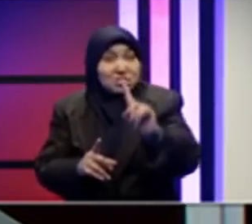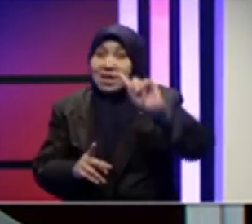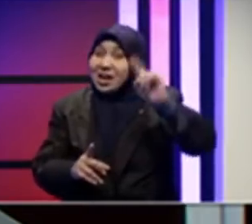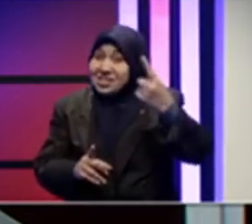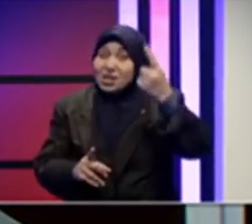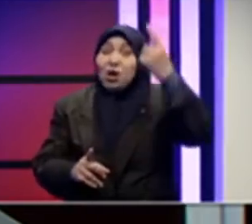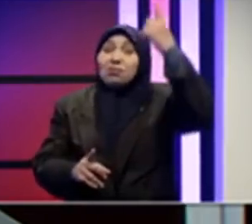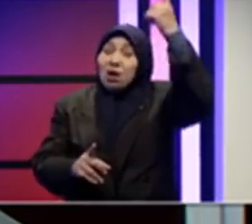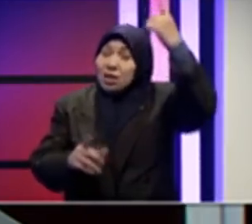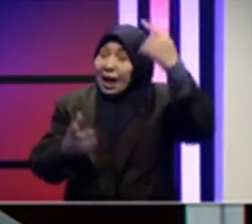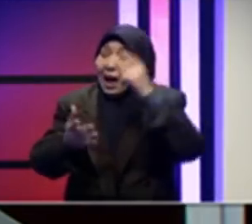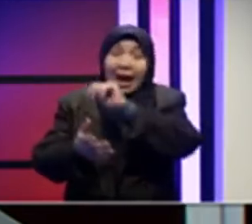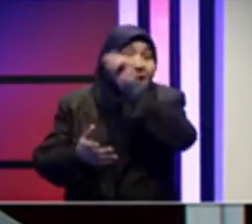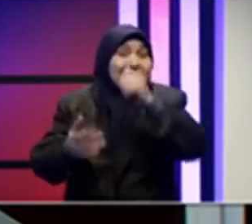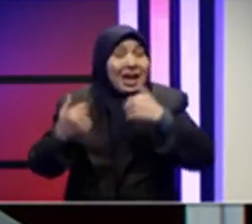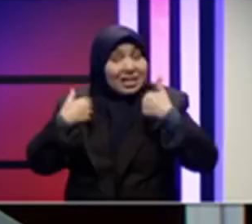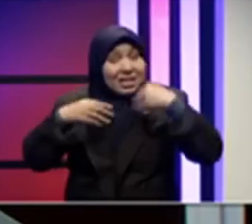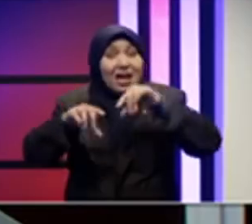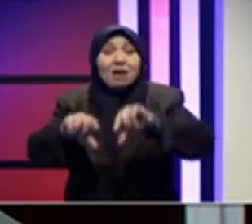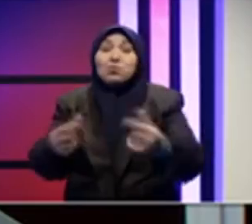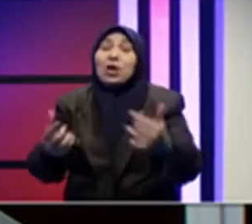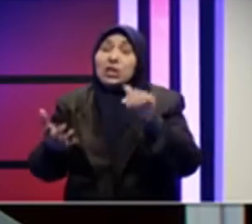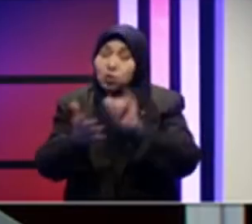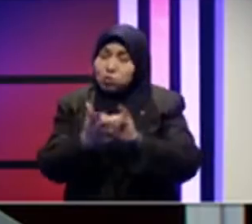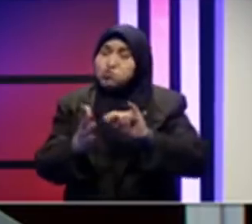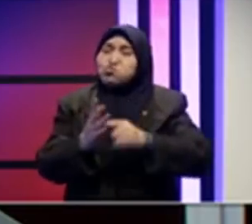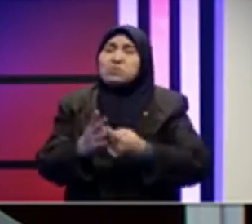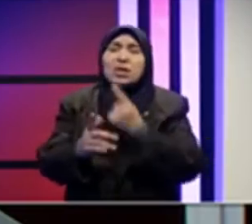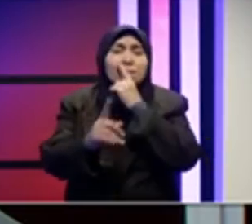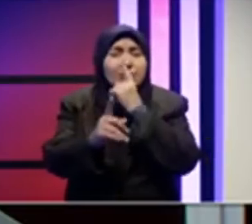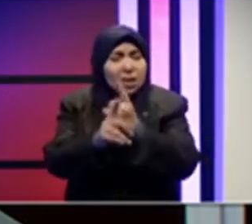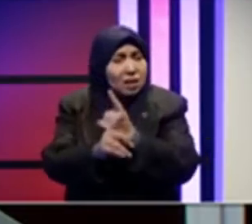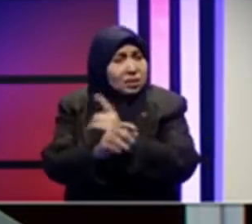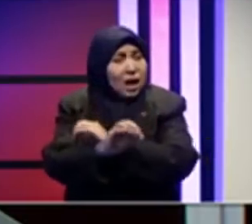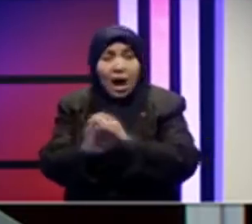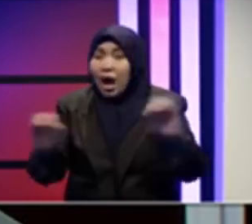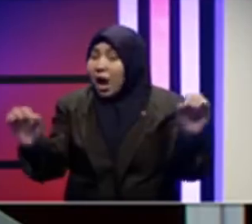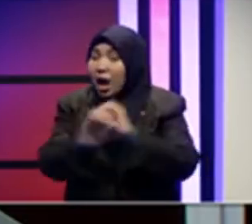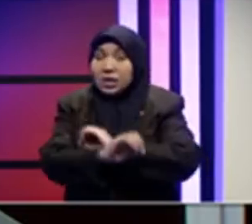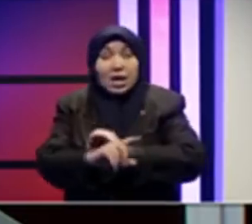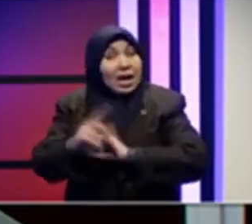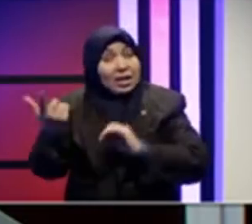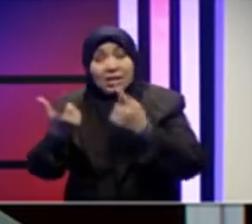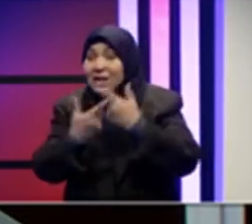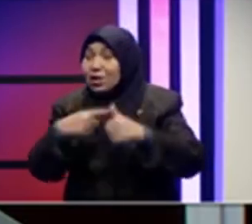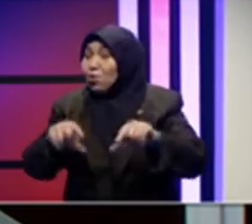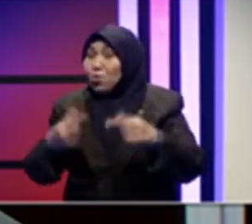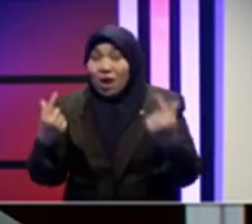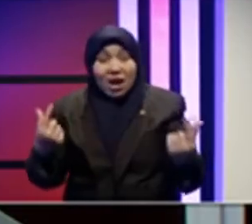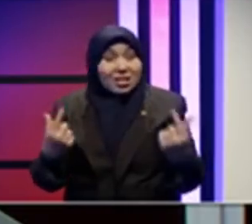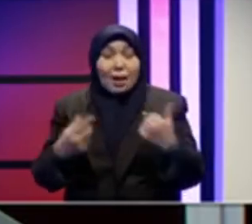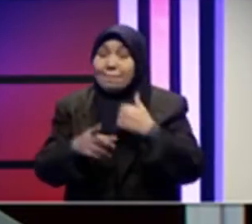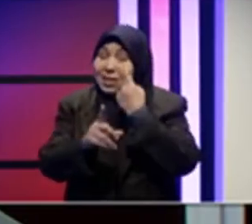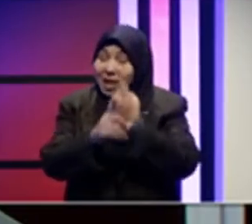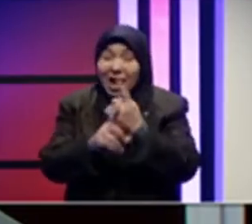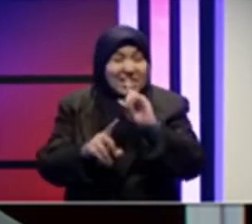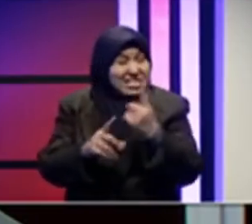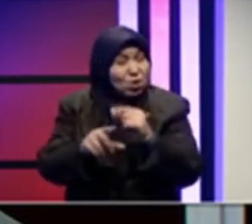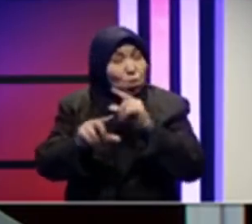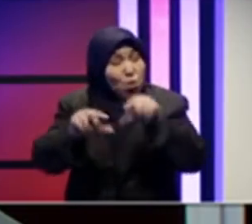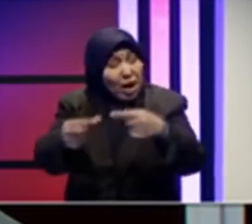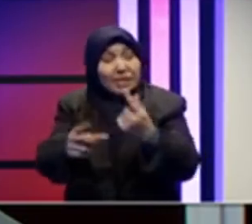yang ada dalam Quran itu, itulah sumber yang benar. Tidak ada yang benar kecuali daripada Al-Quran. Maka di hujung itu Allah